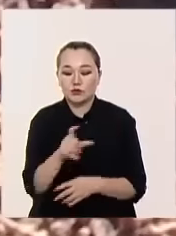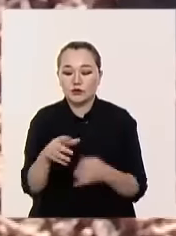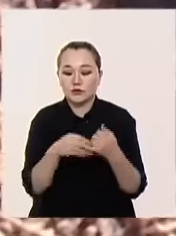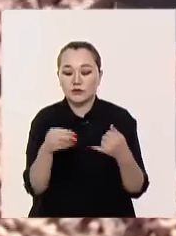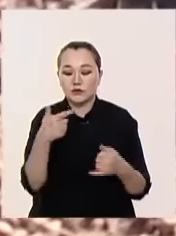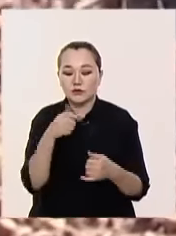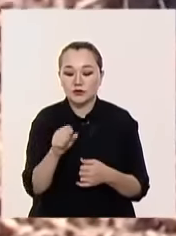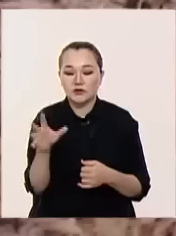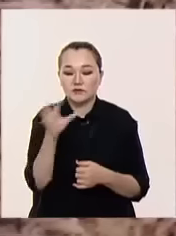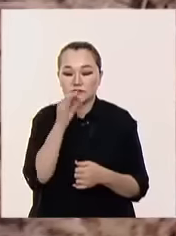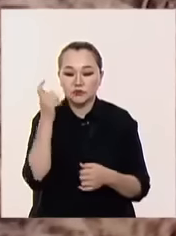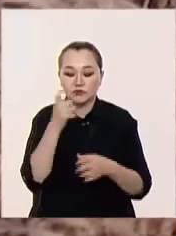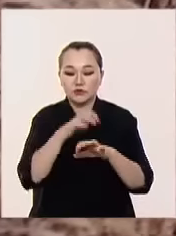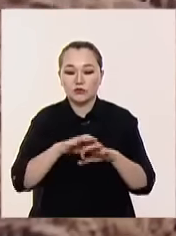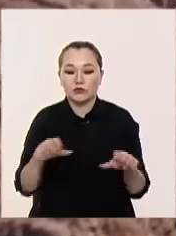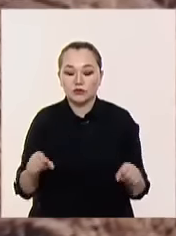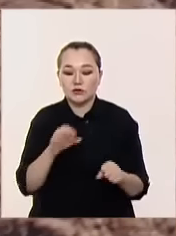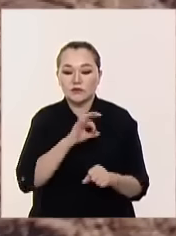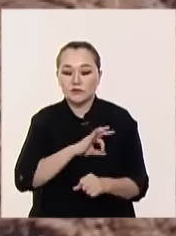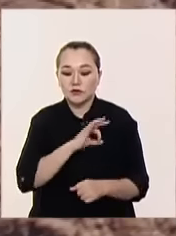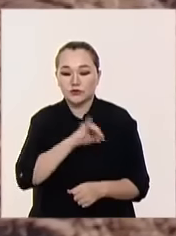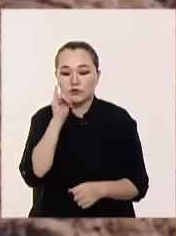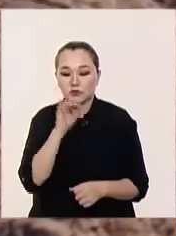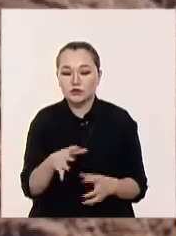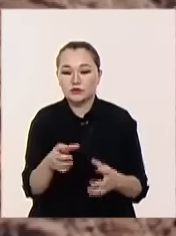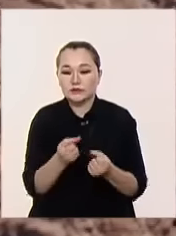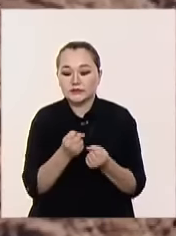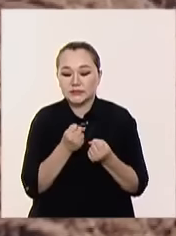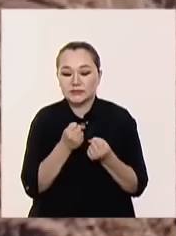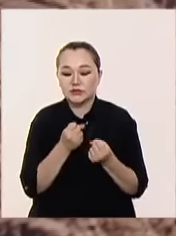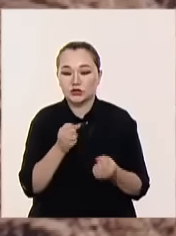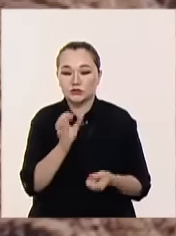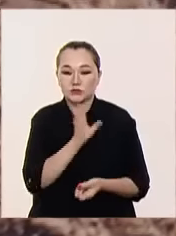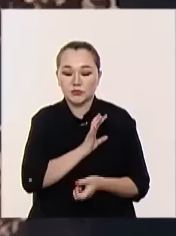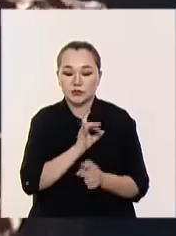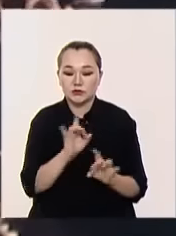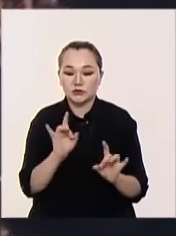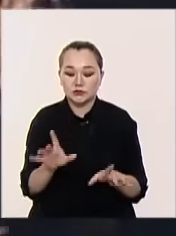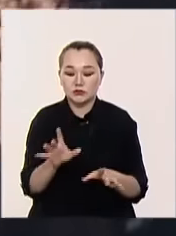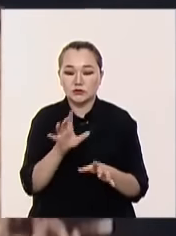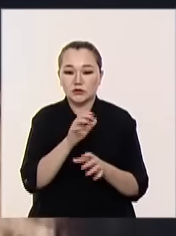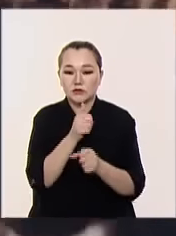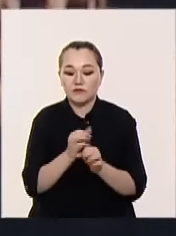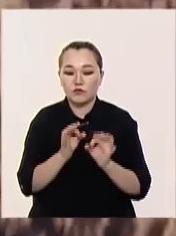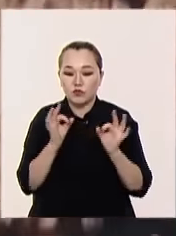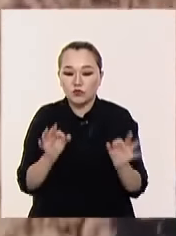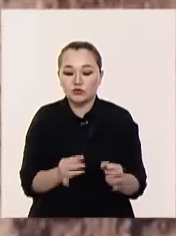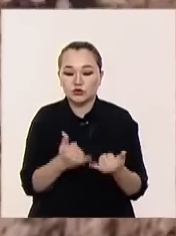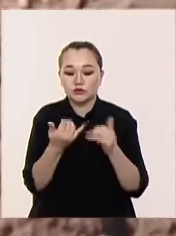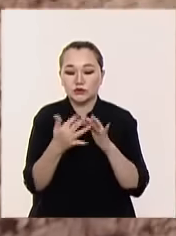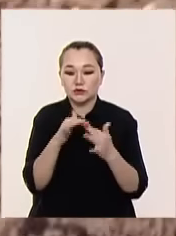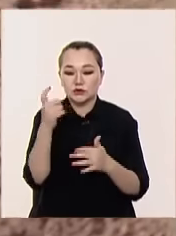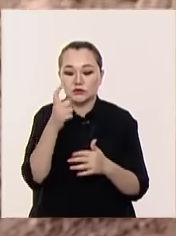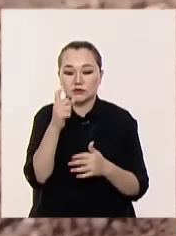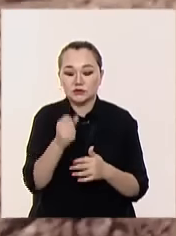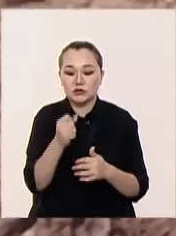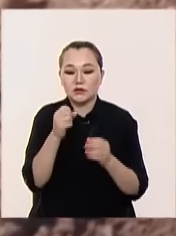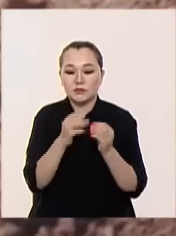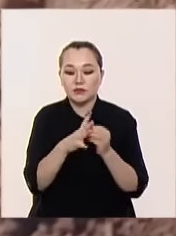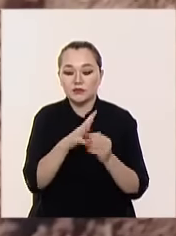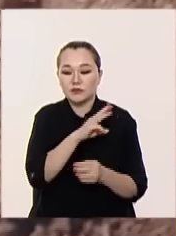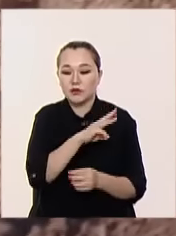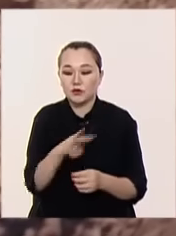гектар аумақты еншілеп алып, оны игере алмаса да уысында ұстап отырғанын айтады. Бас прокуратура қазір еліміздің шаруалары үшін әлі 15